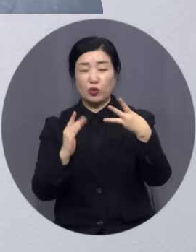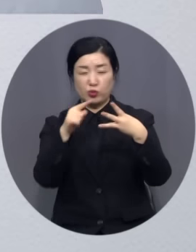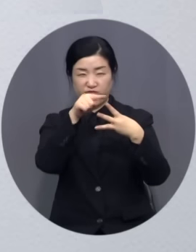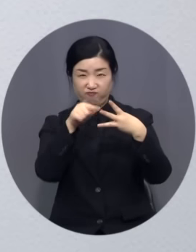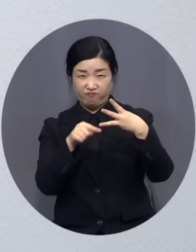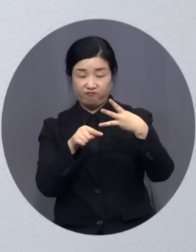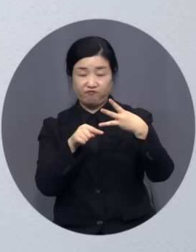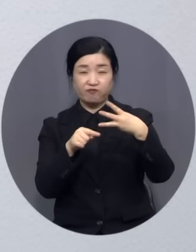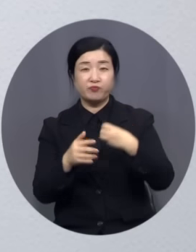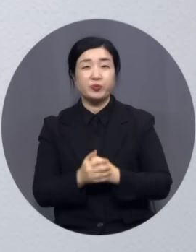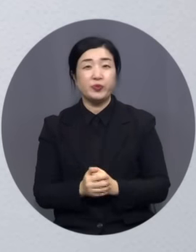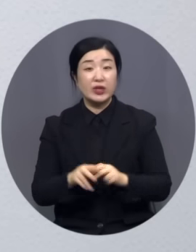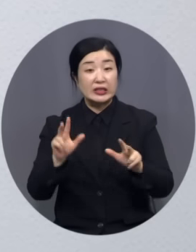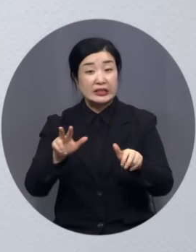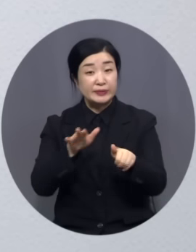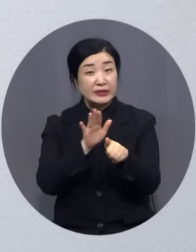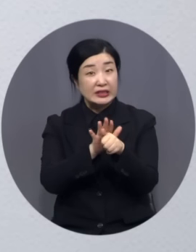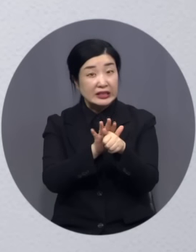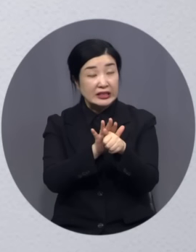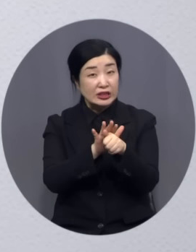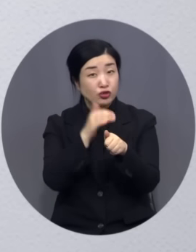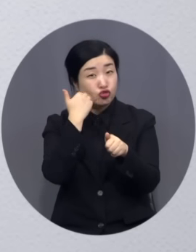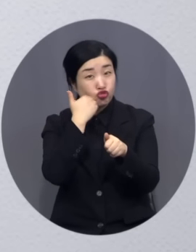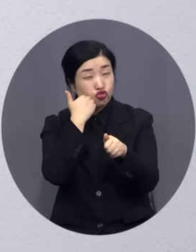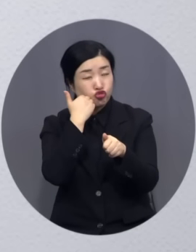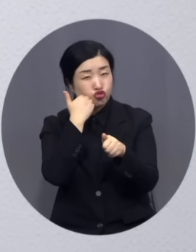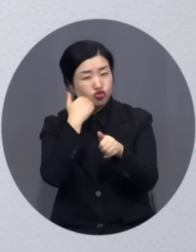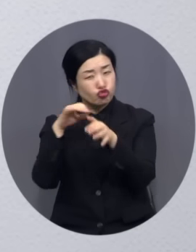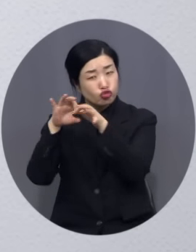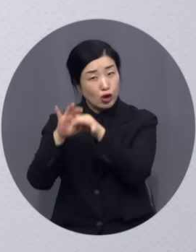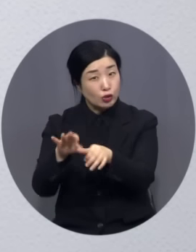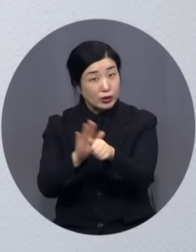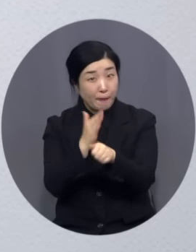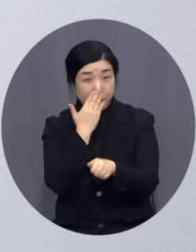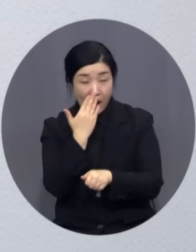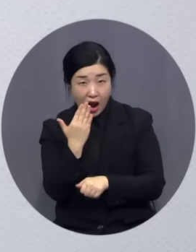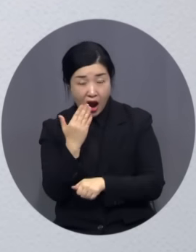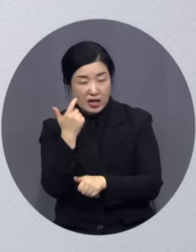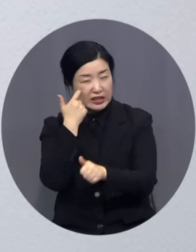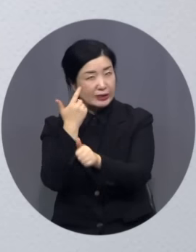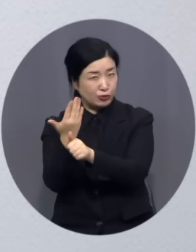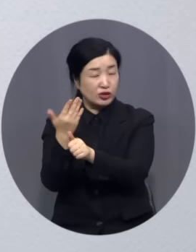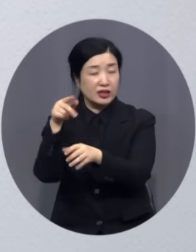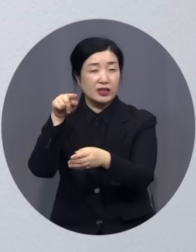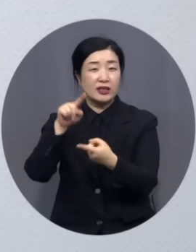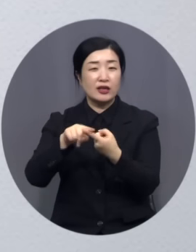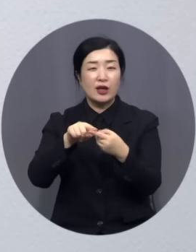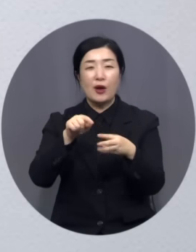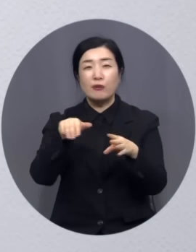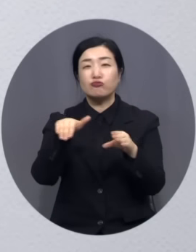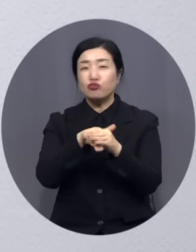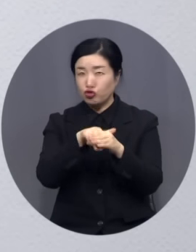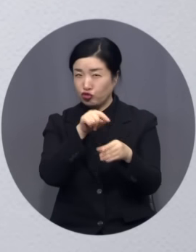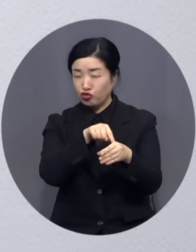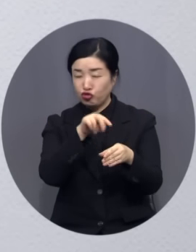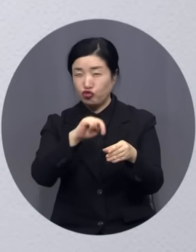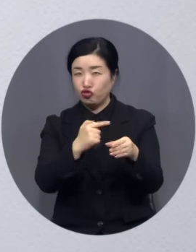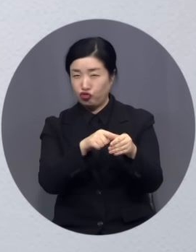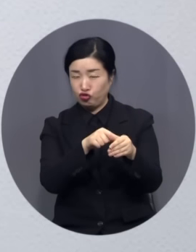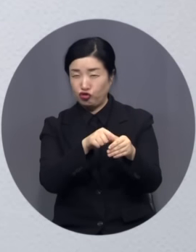있습니다 지금 지지하는 후보를 계속 지지하겠다 후보는